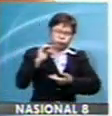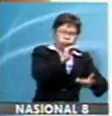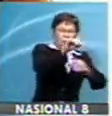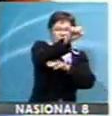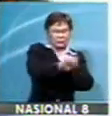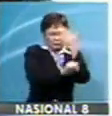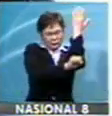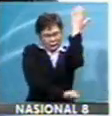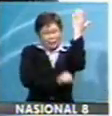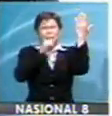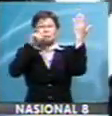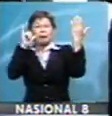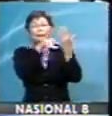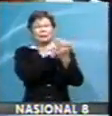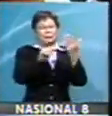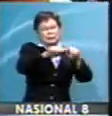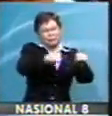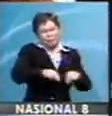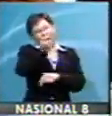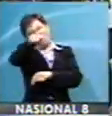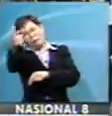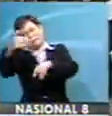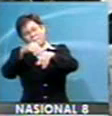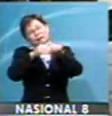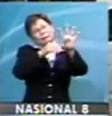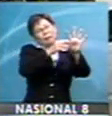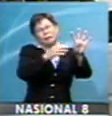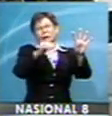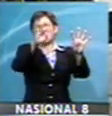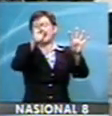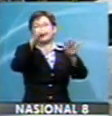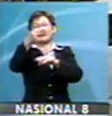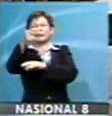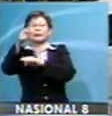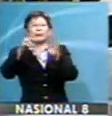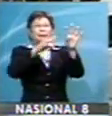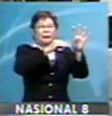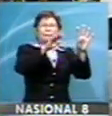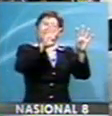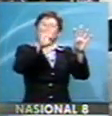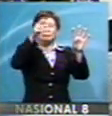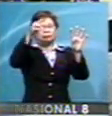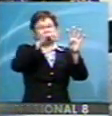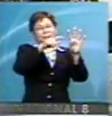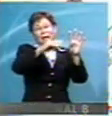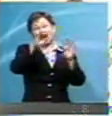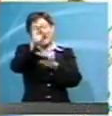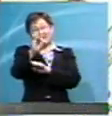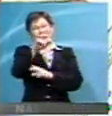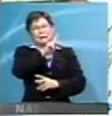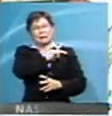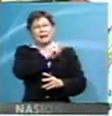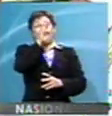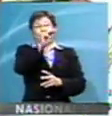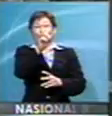selatan tanah air manakala kawasan lain pada dan hari bulan Dalam pada itu Kementerian kewangan akan memberi